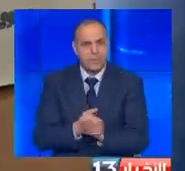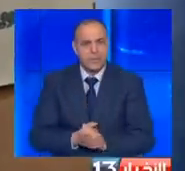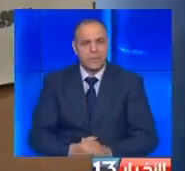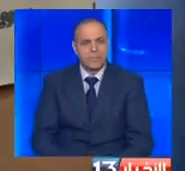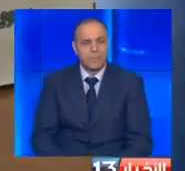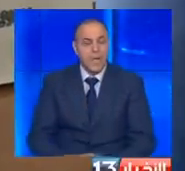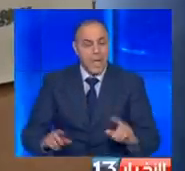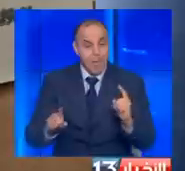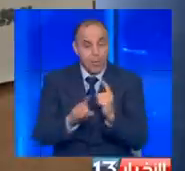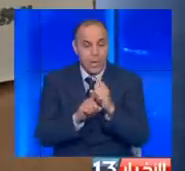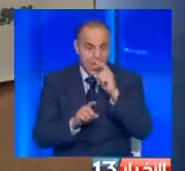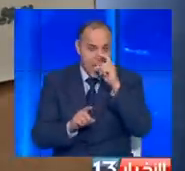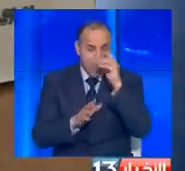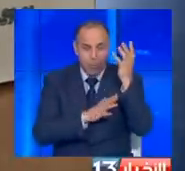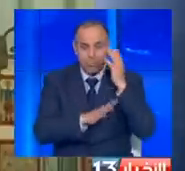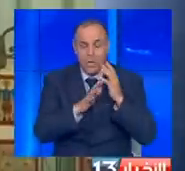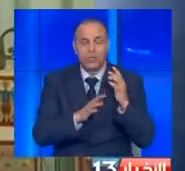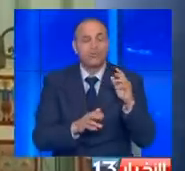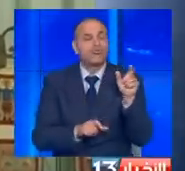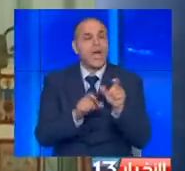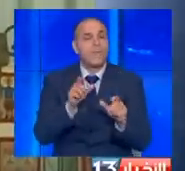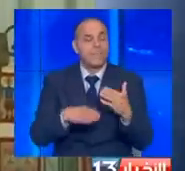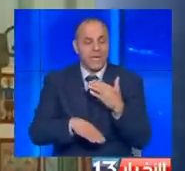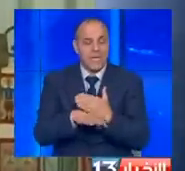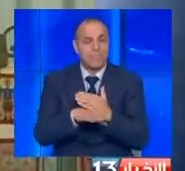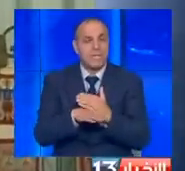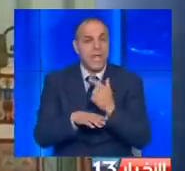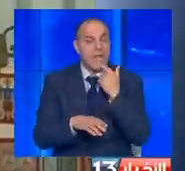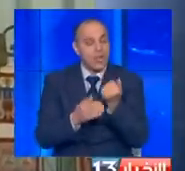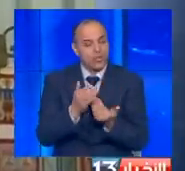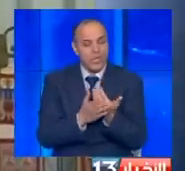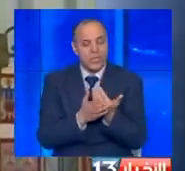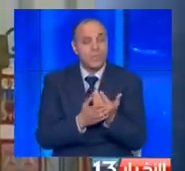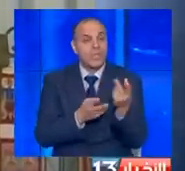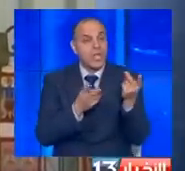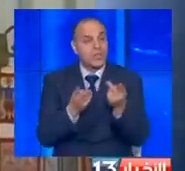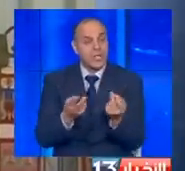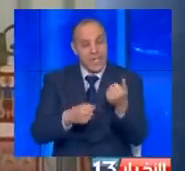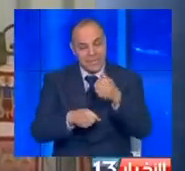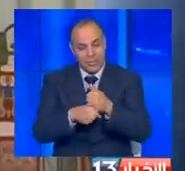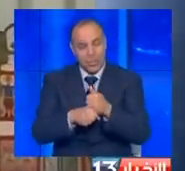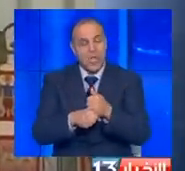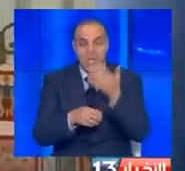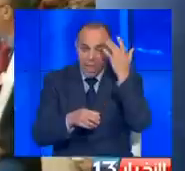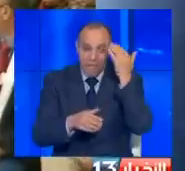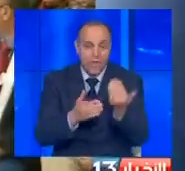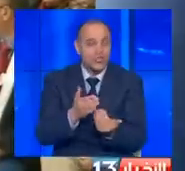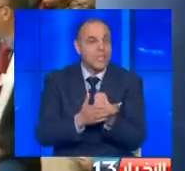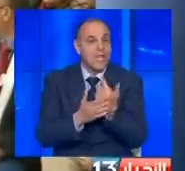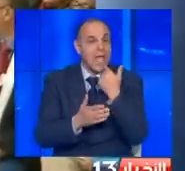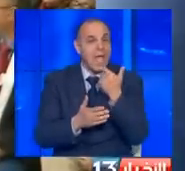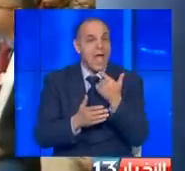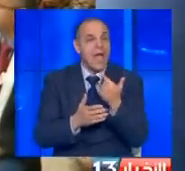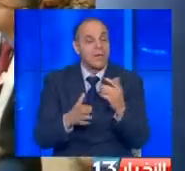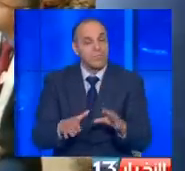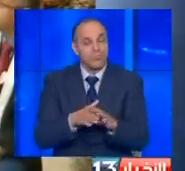الملتقى العربي للتراث الشعبي مولود جديد يؤسس او ثقافيه تحت في